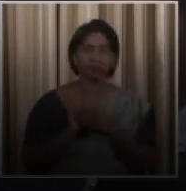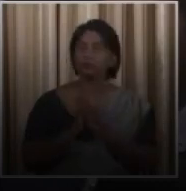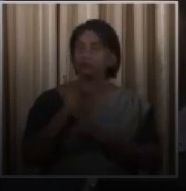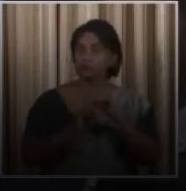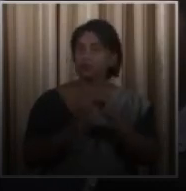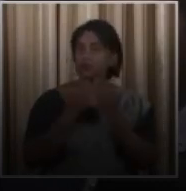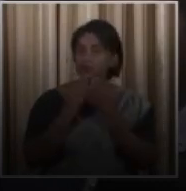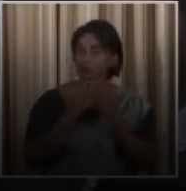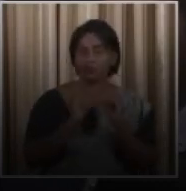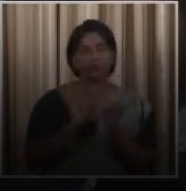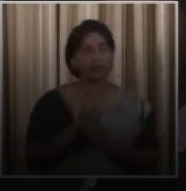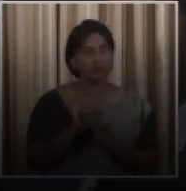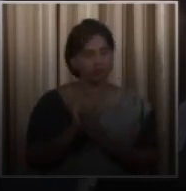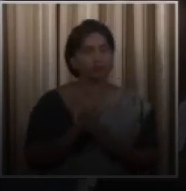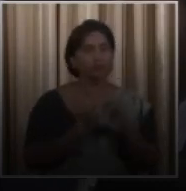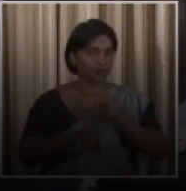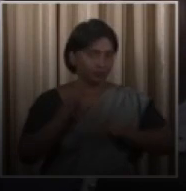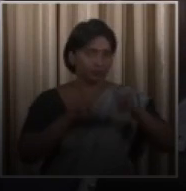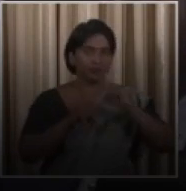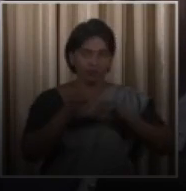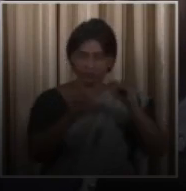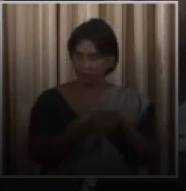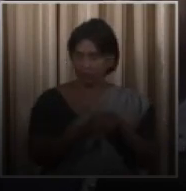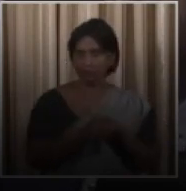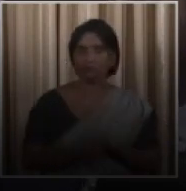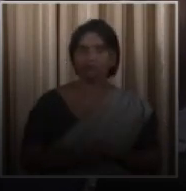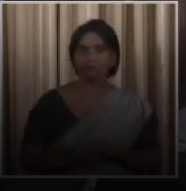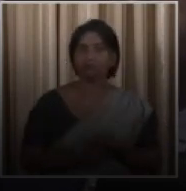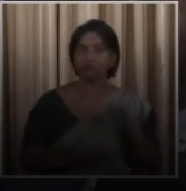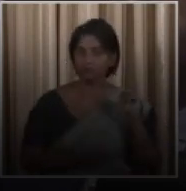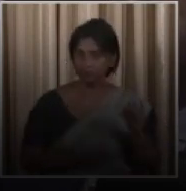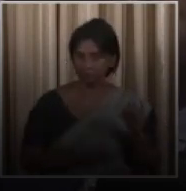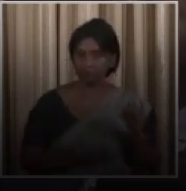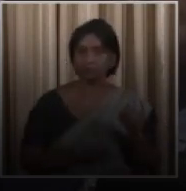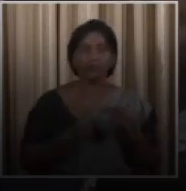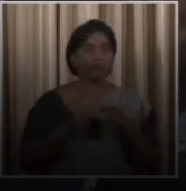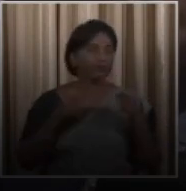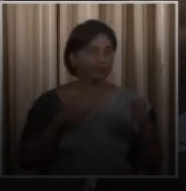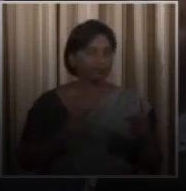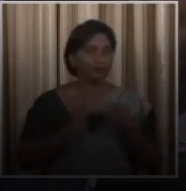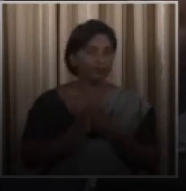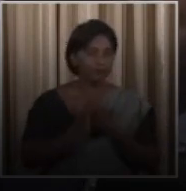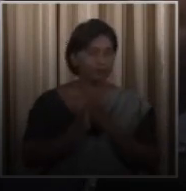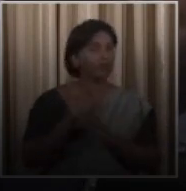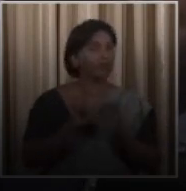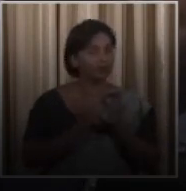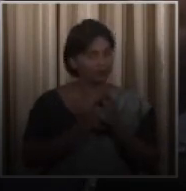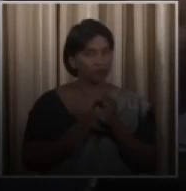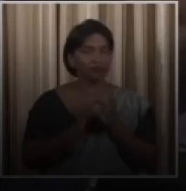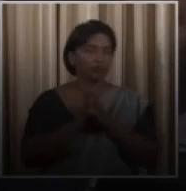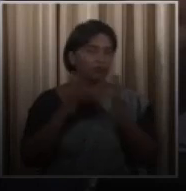අමාත්‍යංශ උපදේශක කාරක සභාවේදී සාකච්ඡාවක් තිබුණා. ඒකෙදි විපක්ෂයේ ගරු මන්ත්‍රීතුමාලාගේ